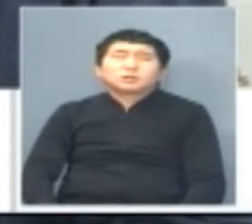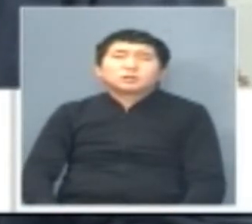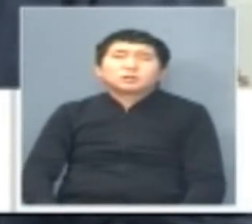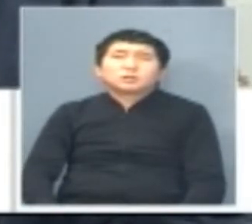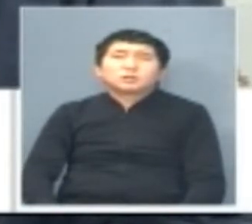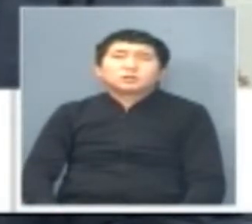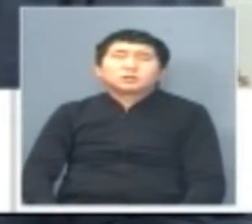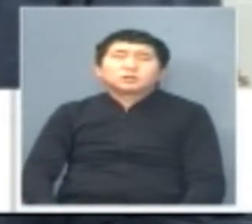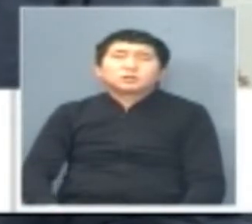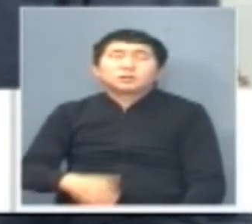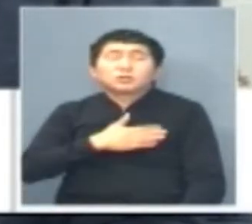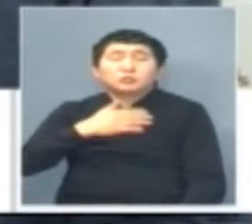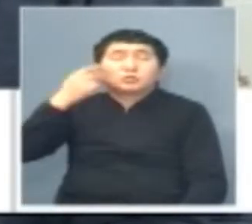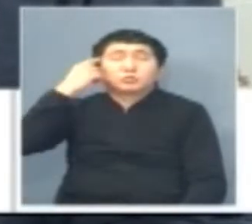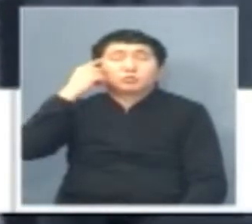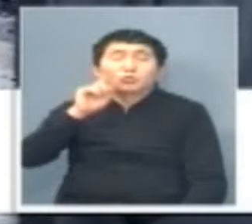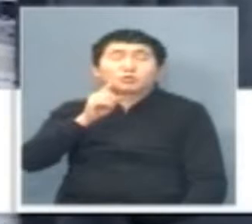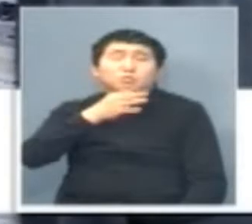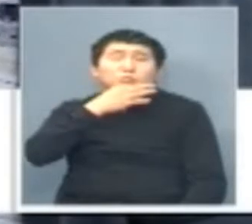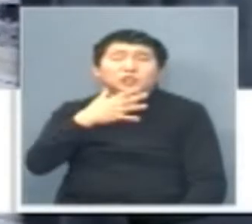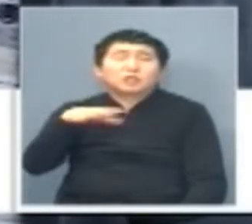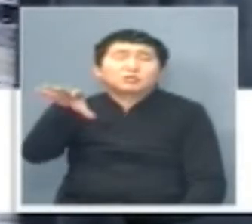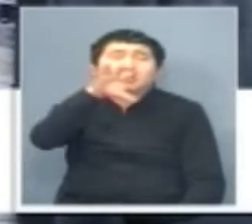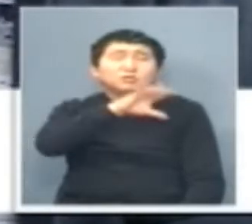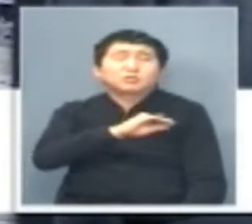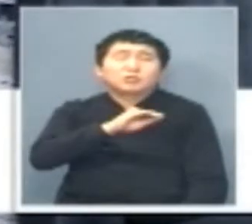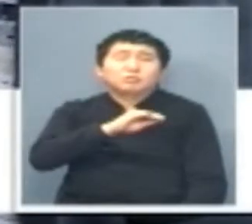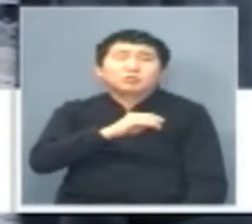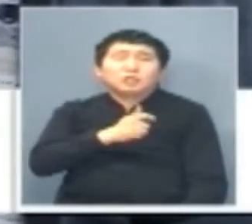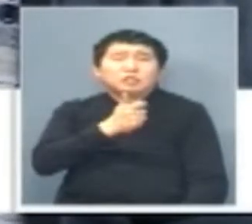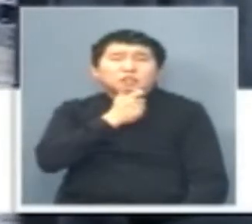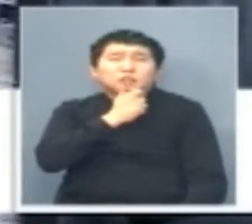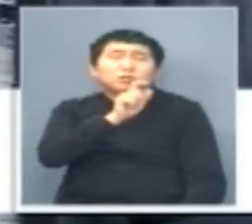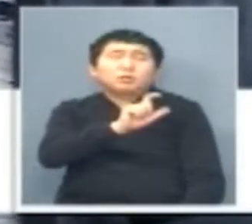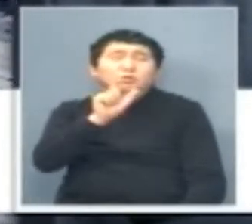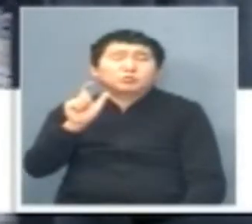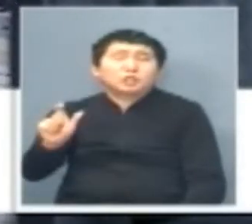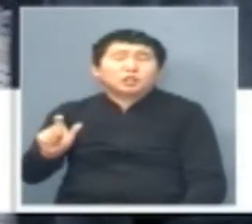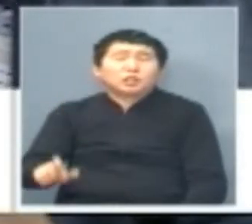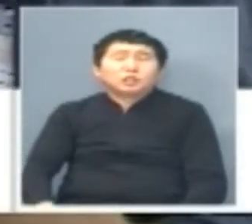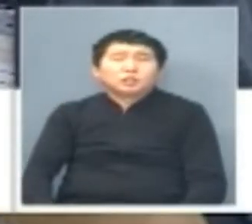кімге ойлаймыз, кімге өнерімізді көрсетеміз? Қазір біздің бағамызды да беретін, бізді бағалайтын да